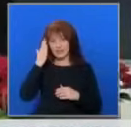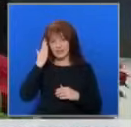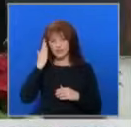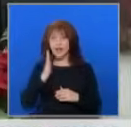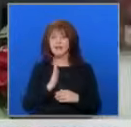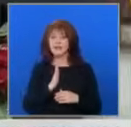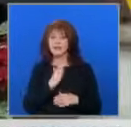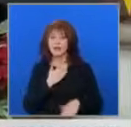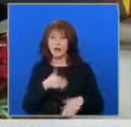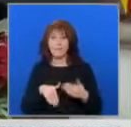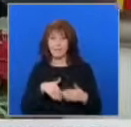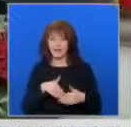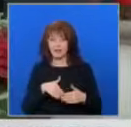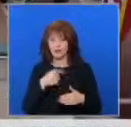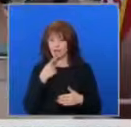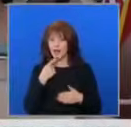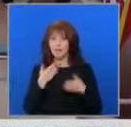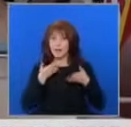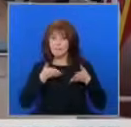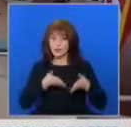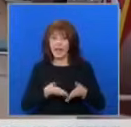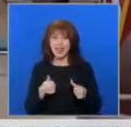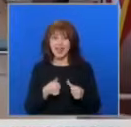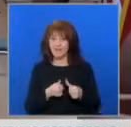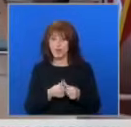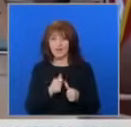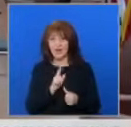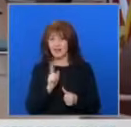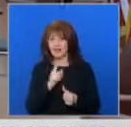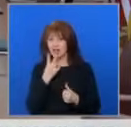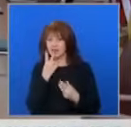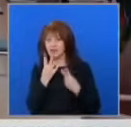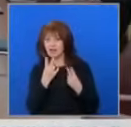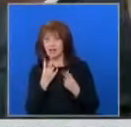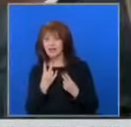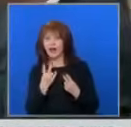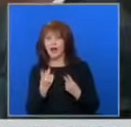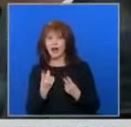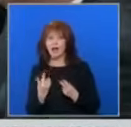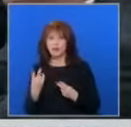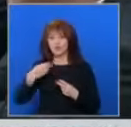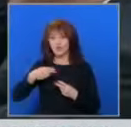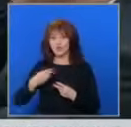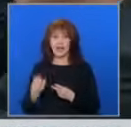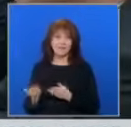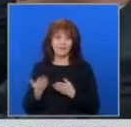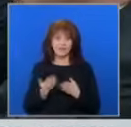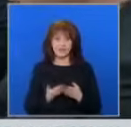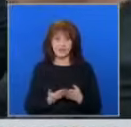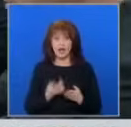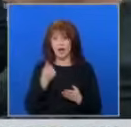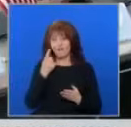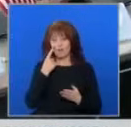Северна Македония Бояр Османи заяви, че на посещението на Лавров не трябва да се гледа като на двустранна визита. Опит да бъде